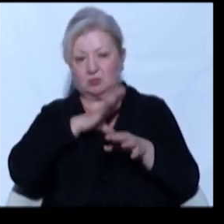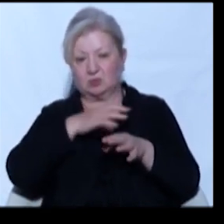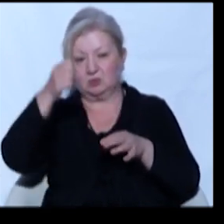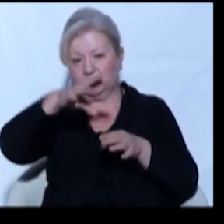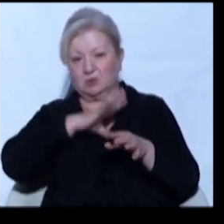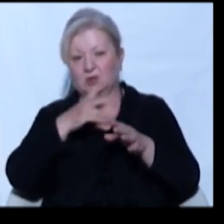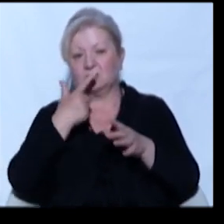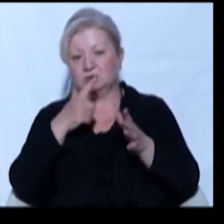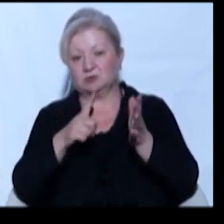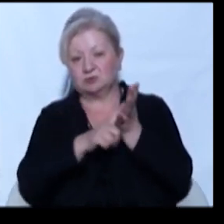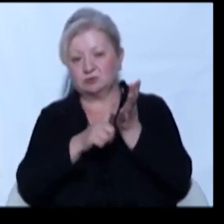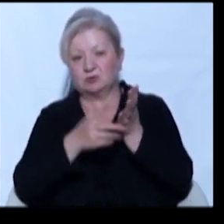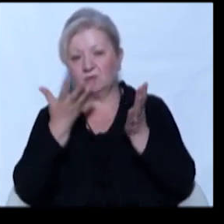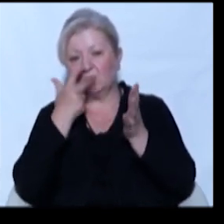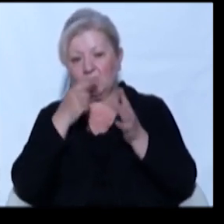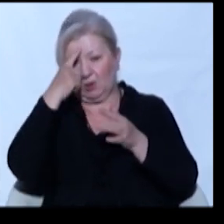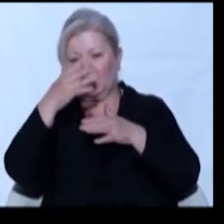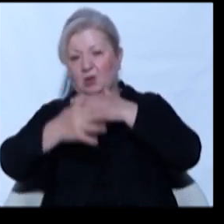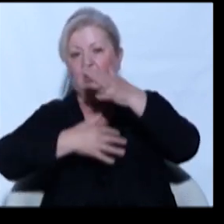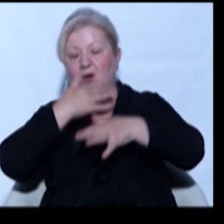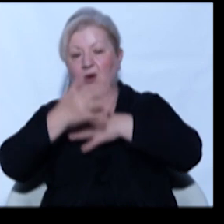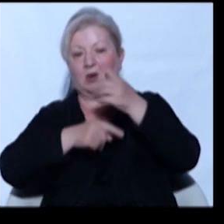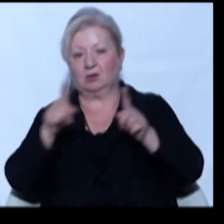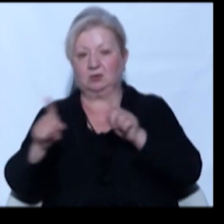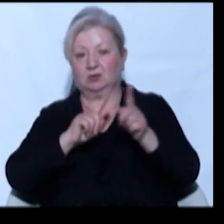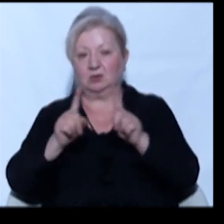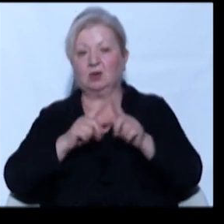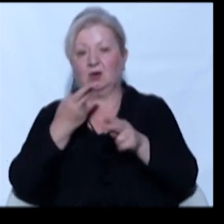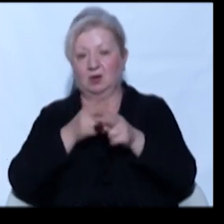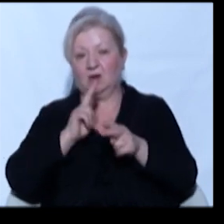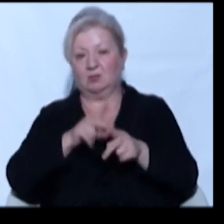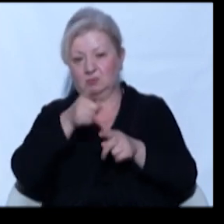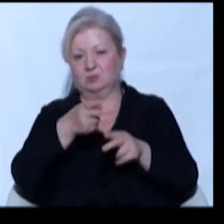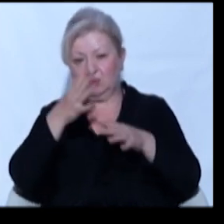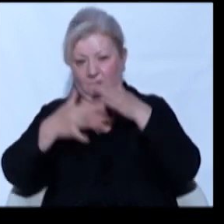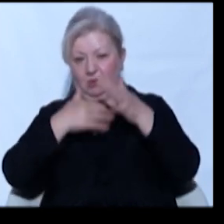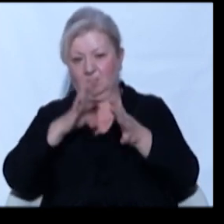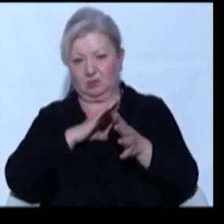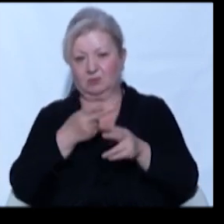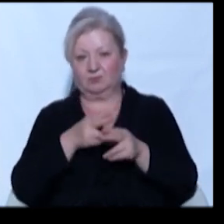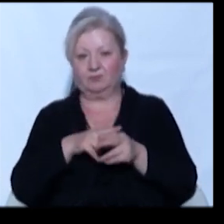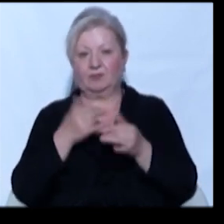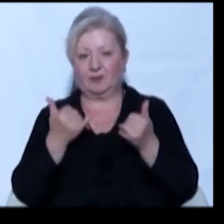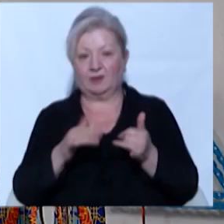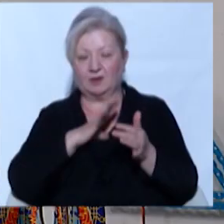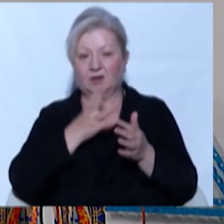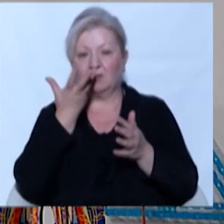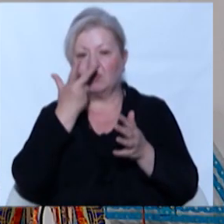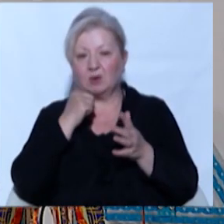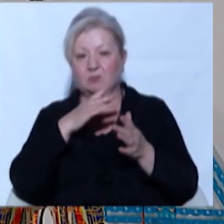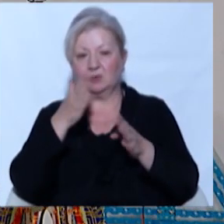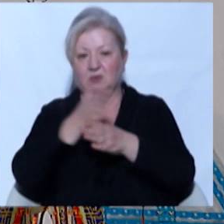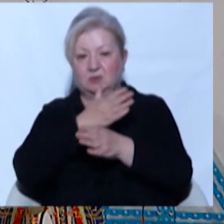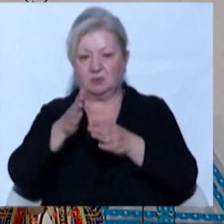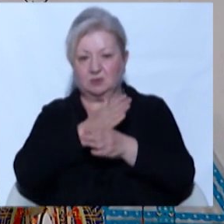ერთდროულად დაეცა შვიდივე ფერი და მან ვეღარ გაარჩია ერთმანეთისგან და ამიტომ დაემართა ის, რაც დაემართა. ახლა ჩვენ